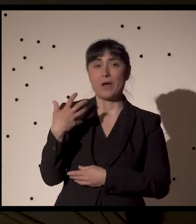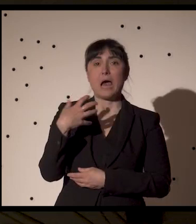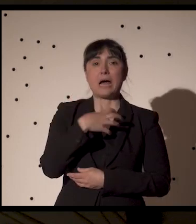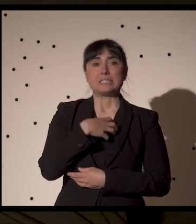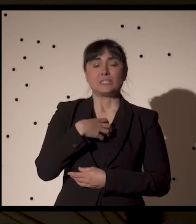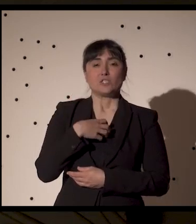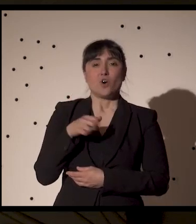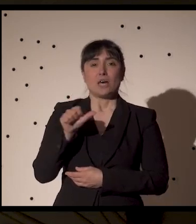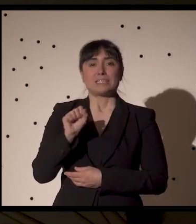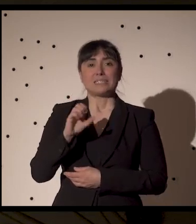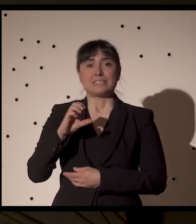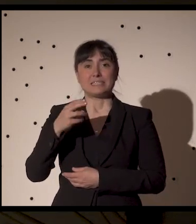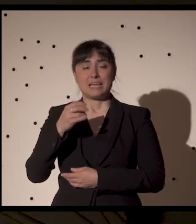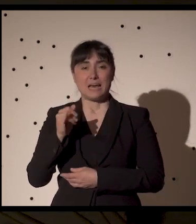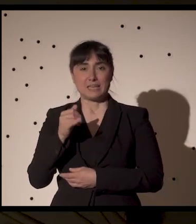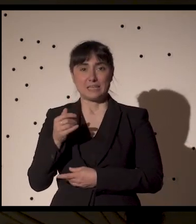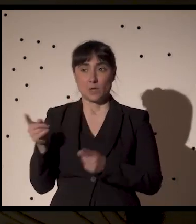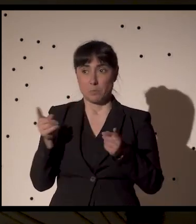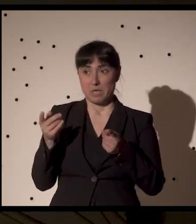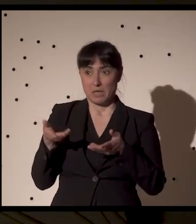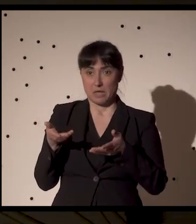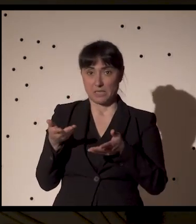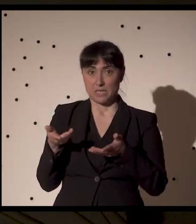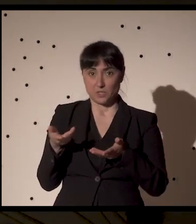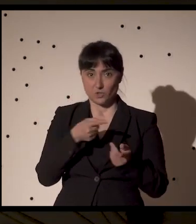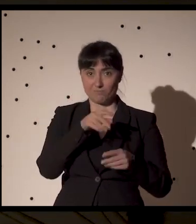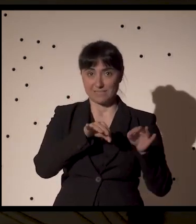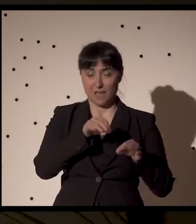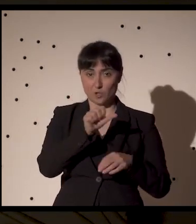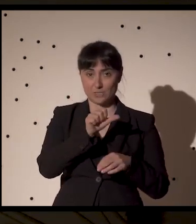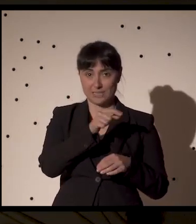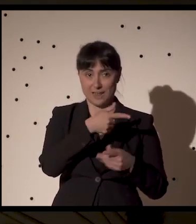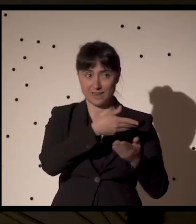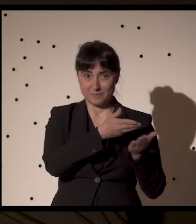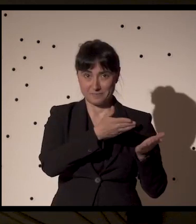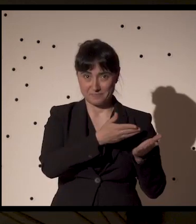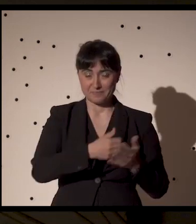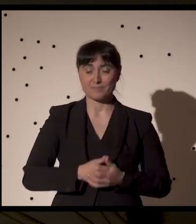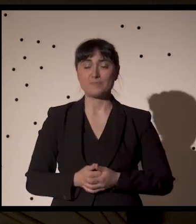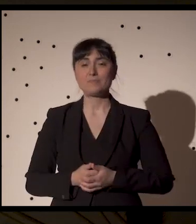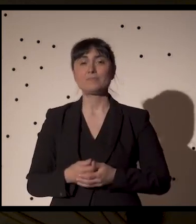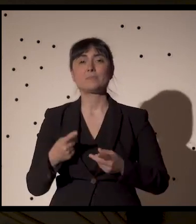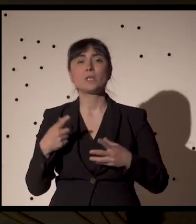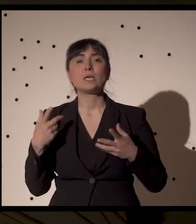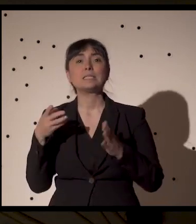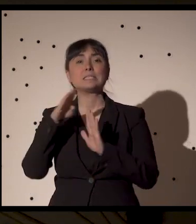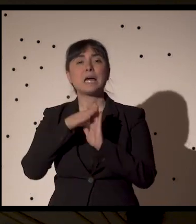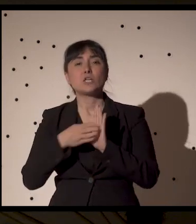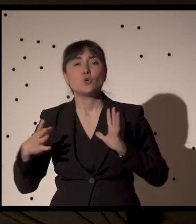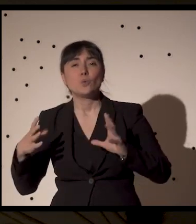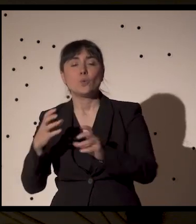in questi giorni al teatro strehler e a chiudere definitivamente la stagione la tempesta